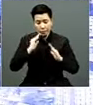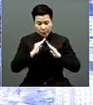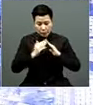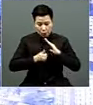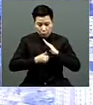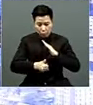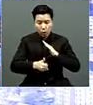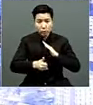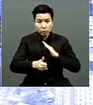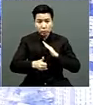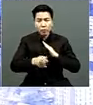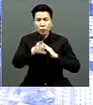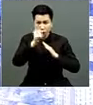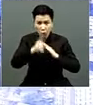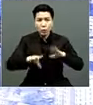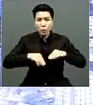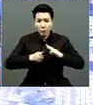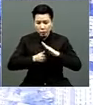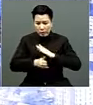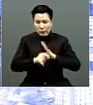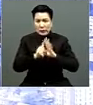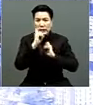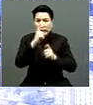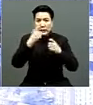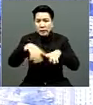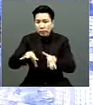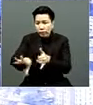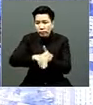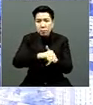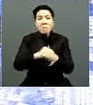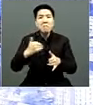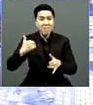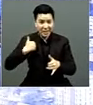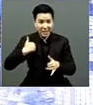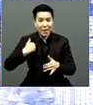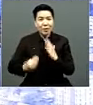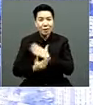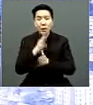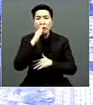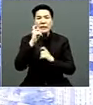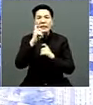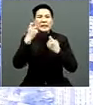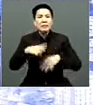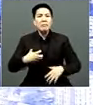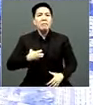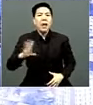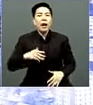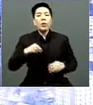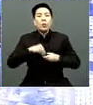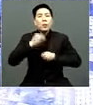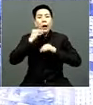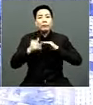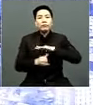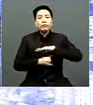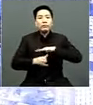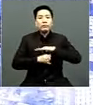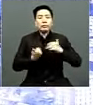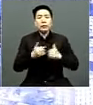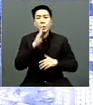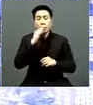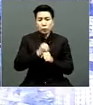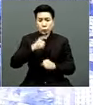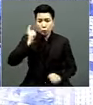ก็ต้องยอมรับว่าตัวเองต้องมีความเสี่ยงงั้นถ้าไม่อยากจะมีความเสี่ยงก็อยู่ที่บ้านกันแต่ว่าถ้าท่านจำเป็นที่จะต้องมาประกอบกิจการ